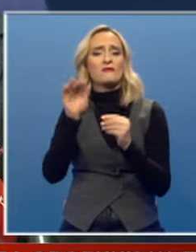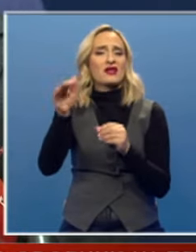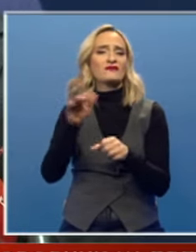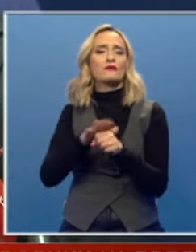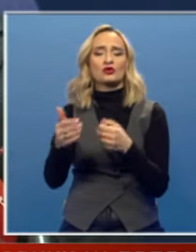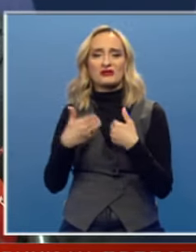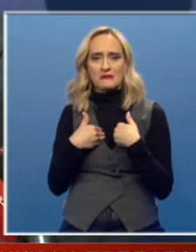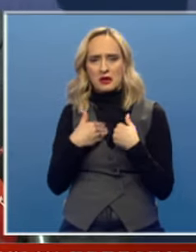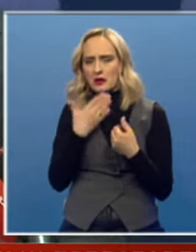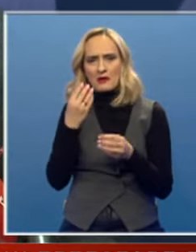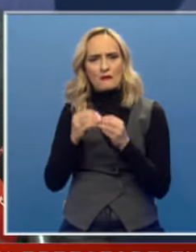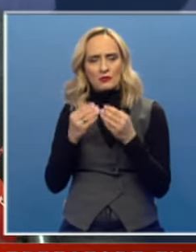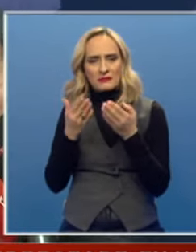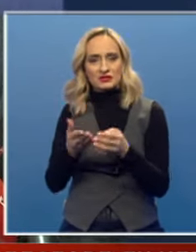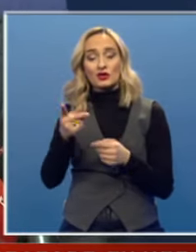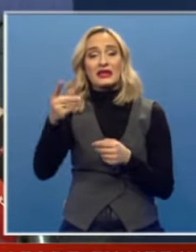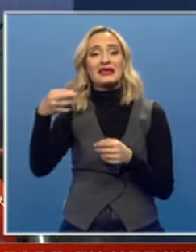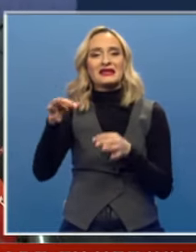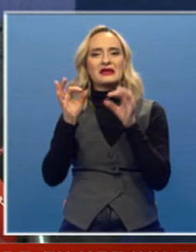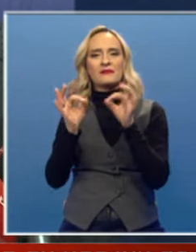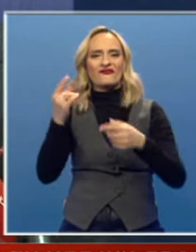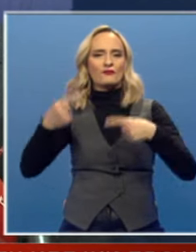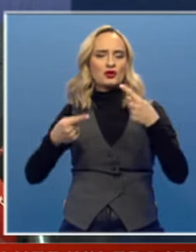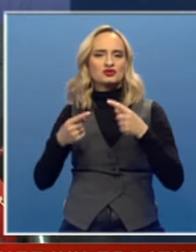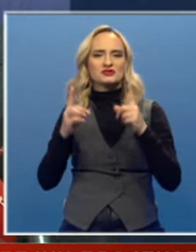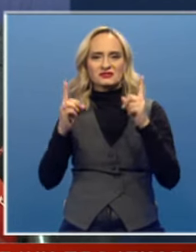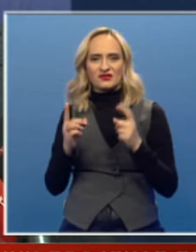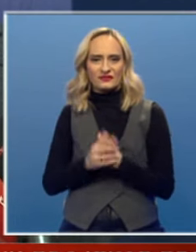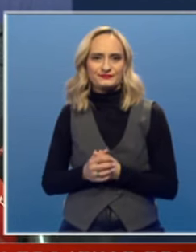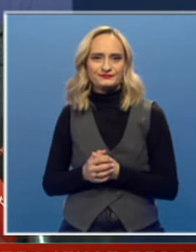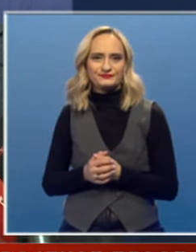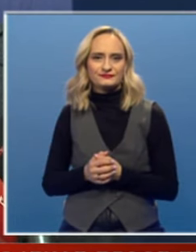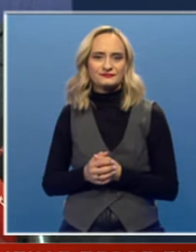problem s tim. I to je jedini ispravni politički stav.